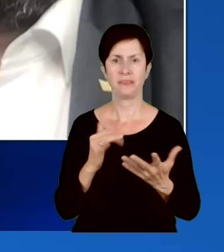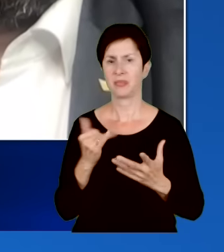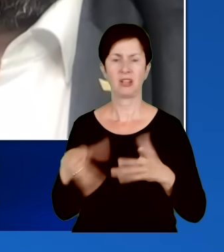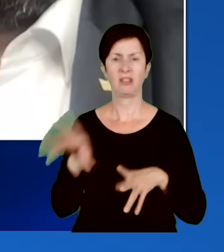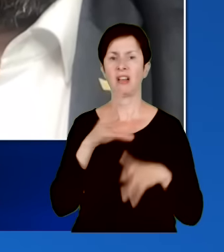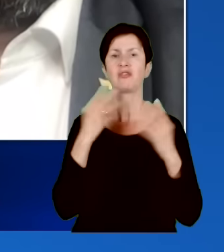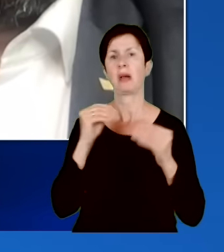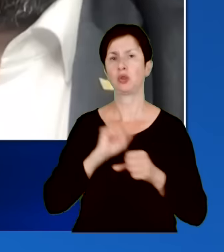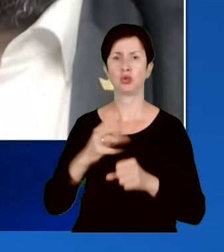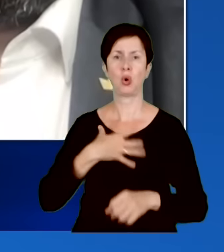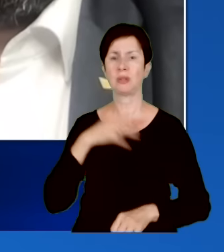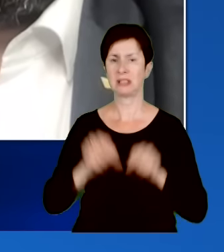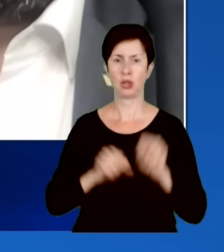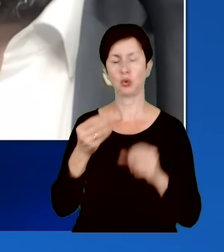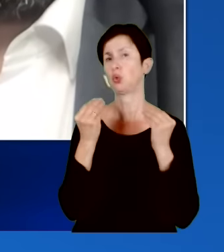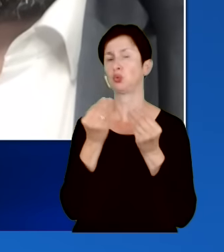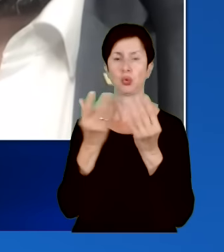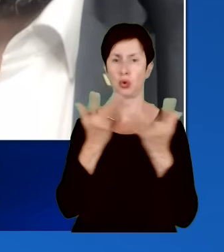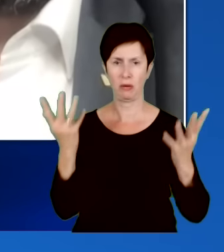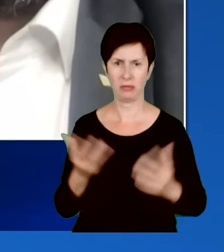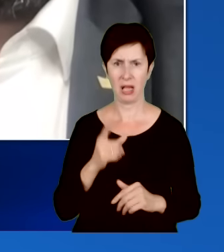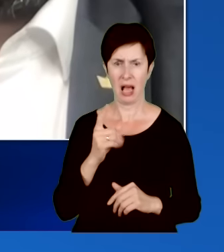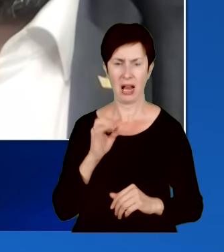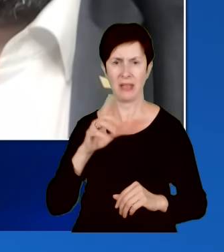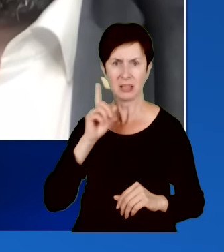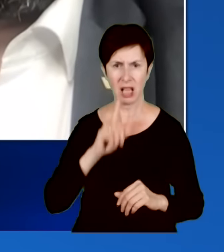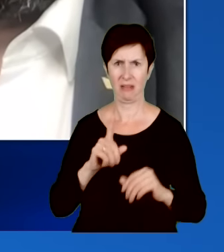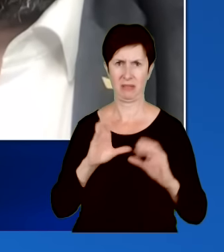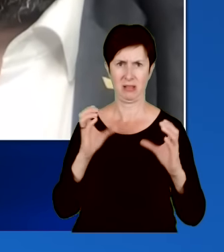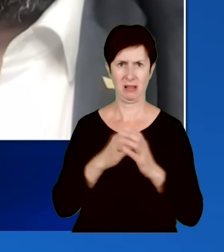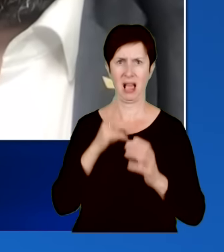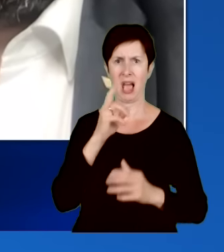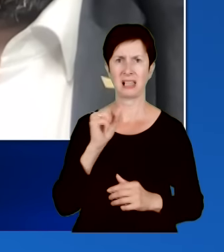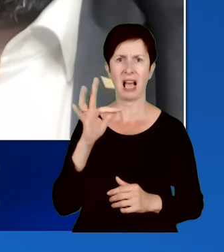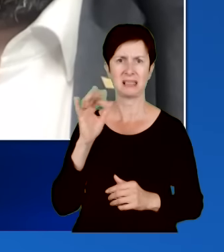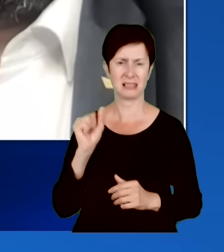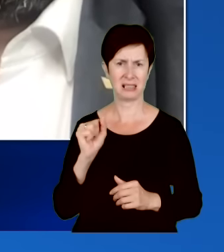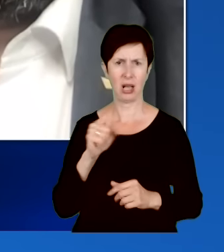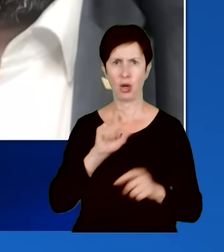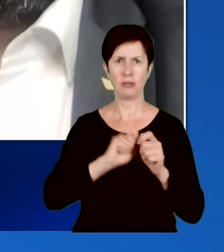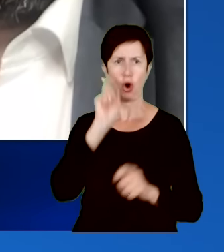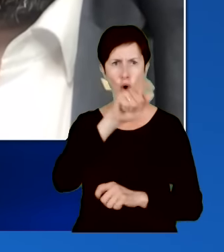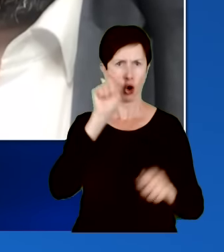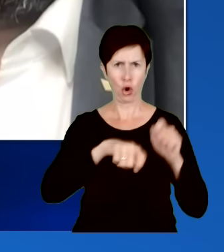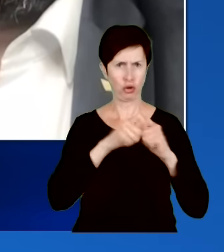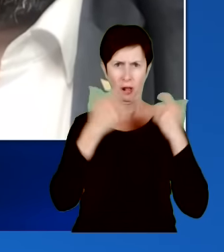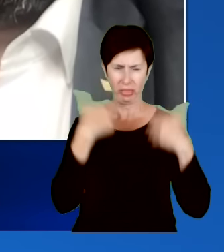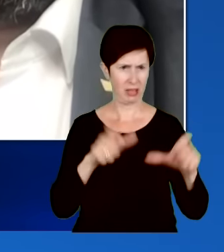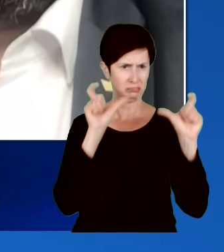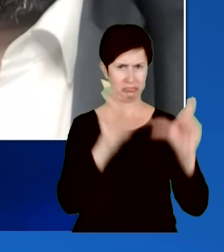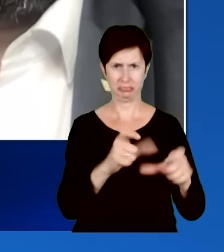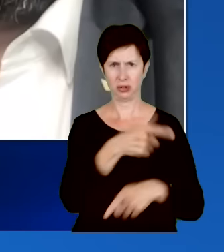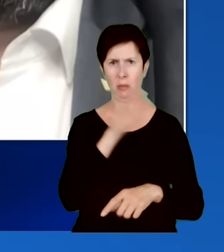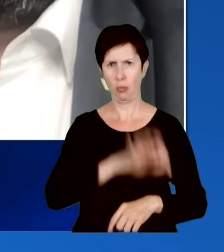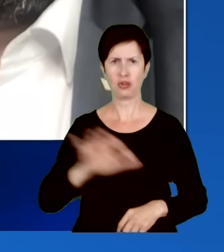cudowni ale to naprawdę jest Kasta No bo my mamy ludzi którzy są niekontrolowany Przepraszam mogą kraść złapani za